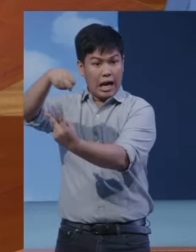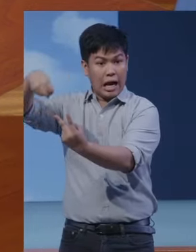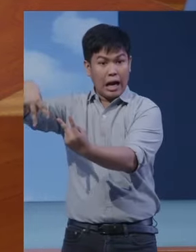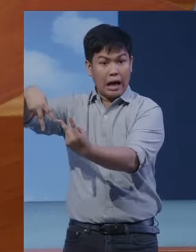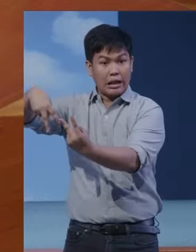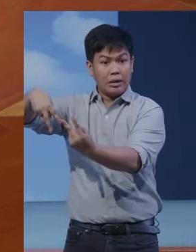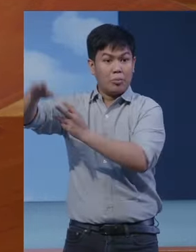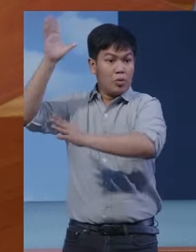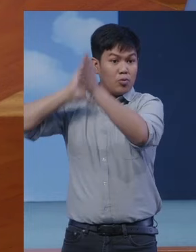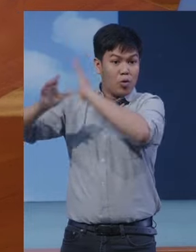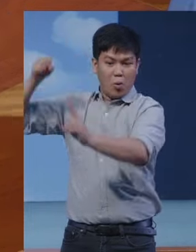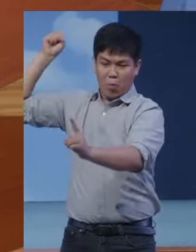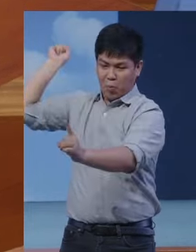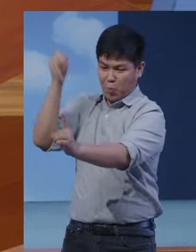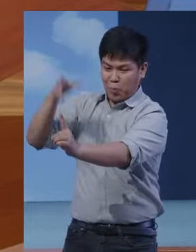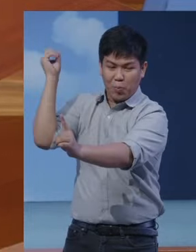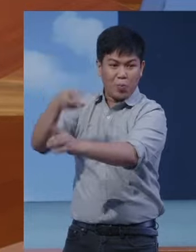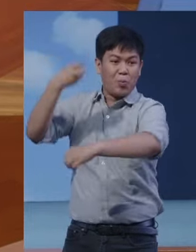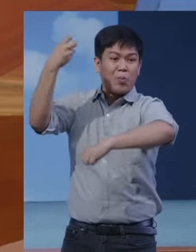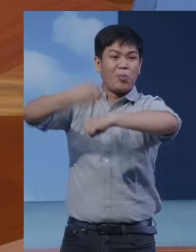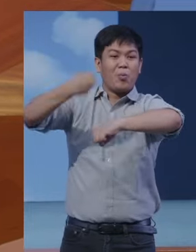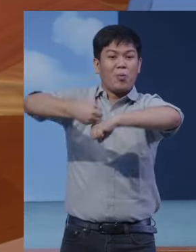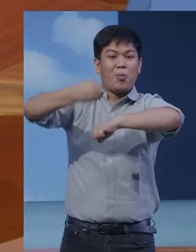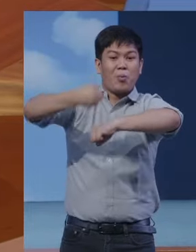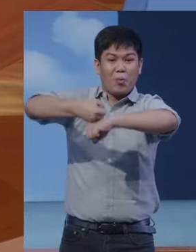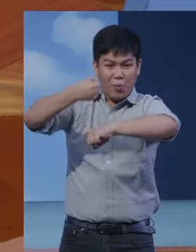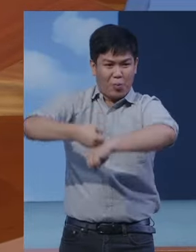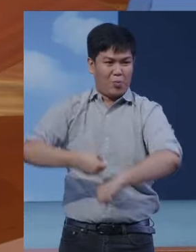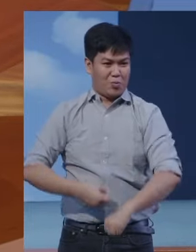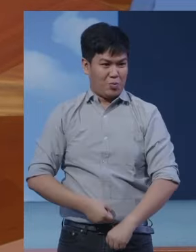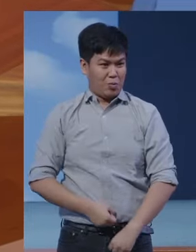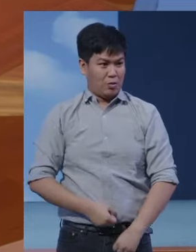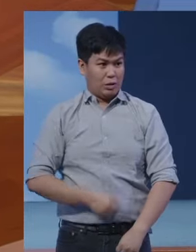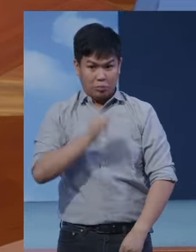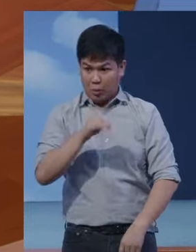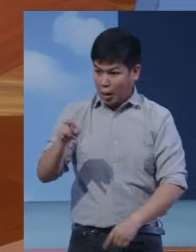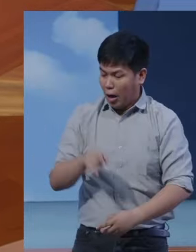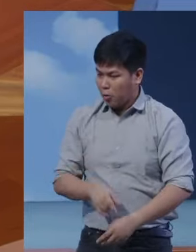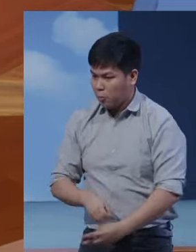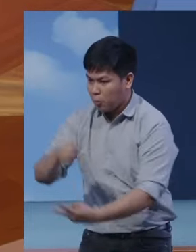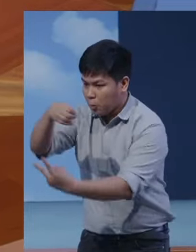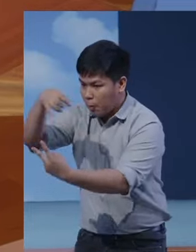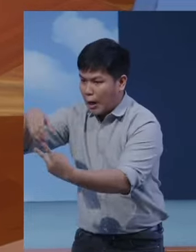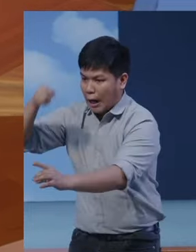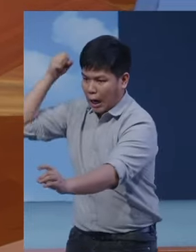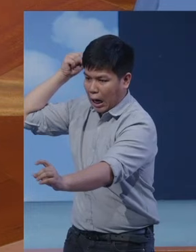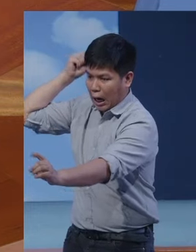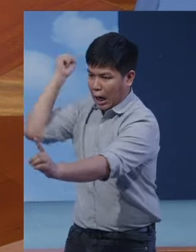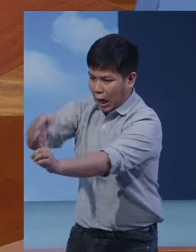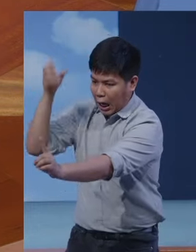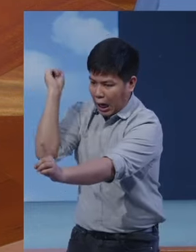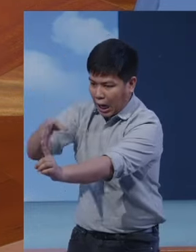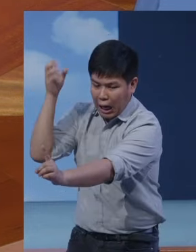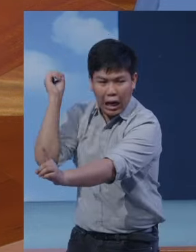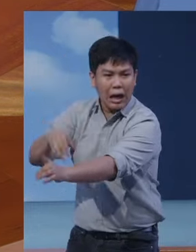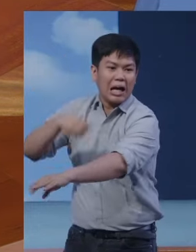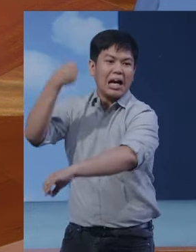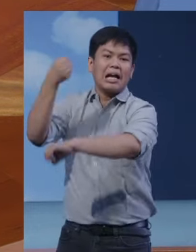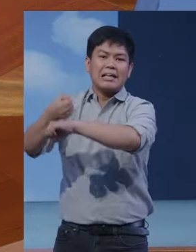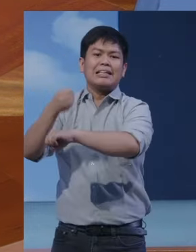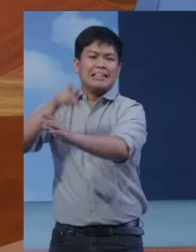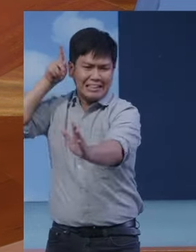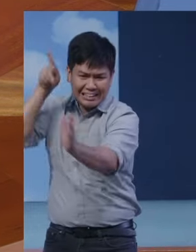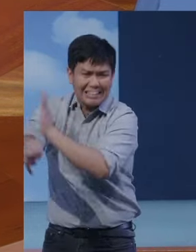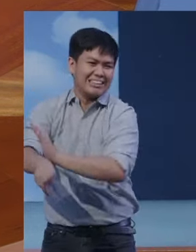by death agag nag-commit ka ng adultery dapat kang patayin yyung babae at